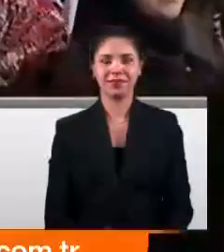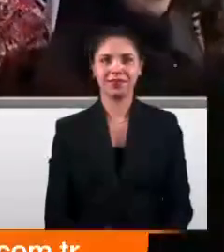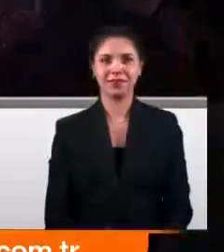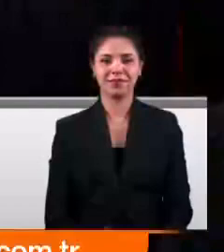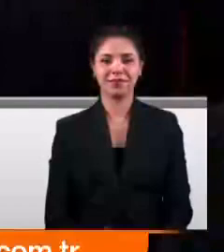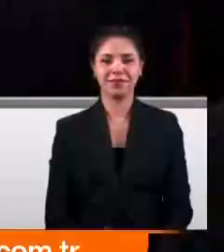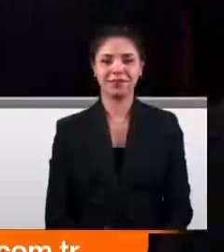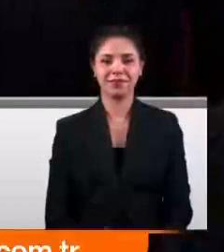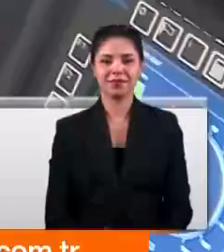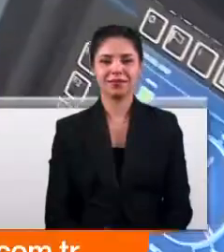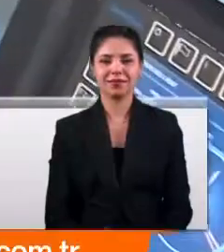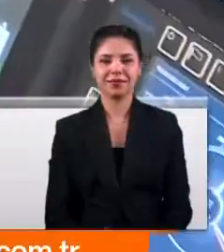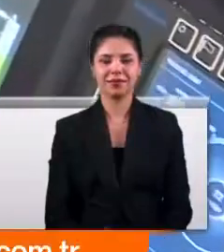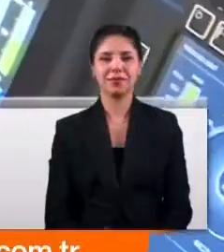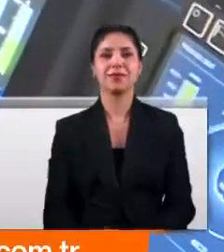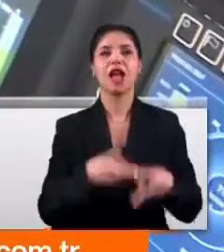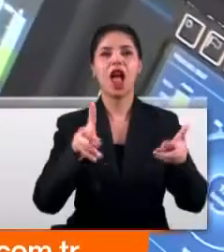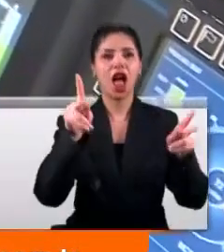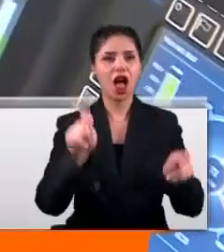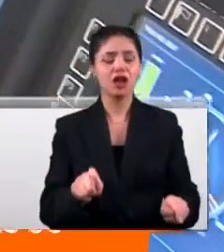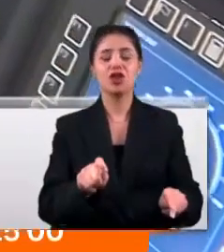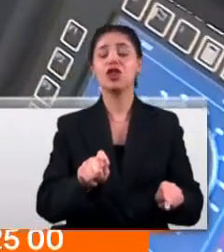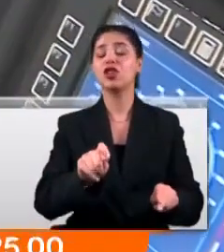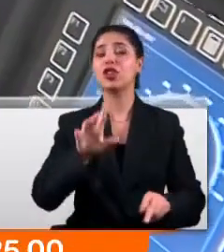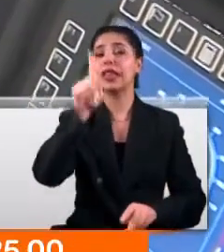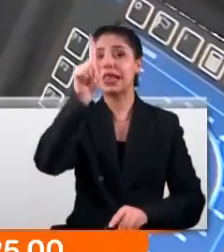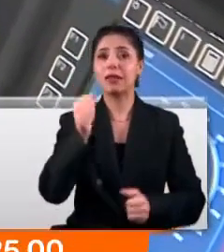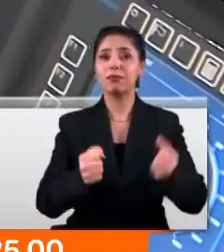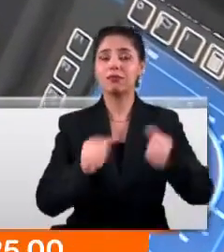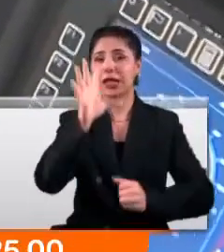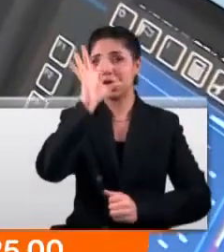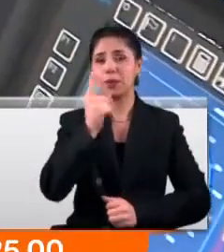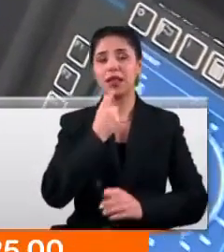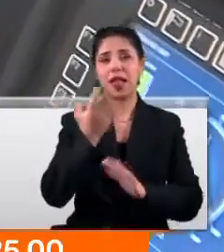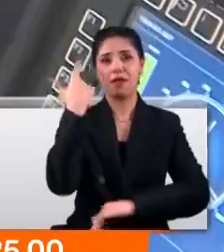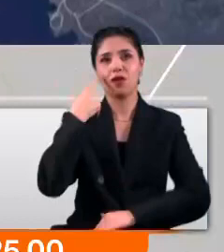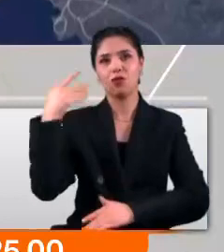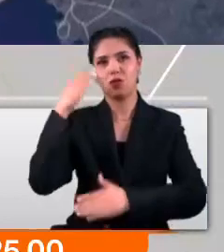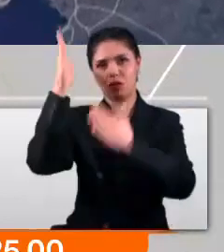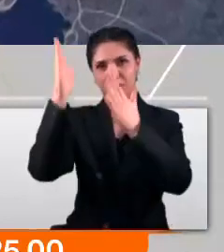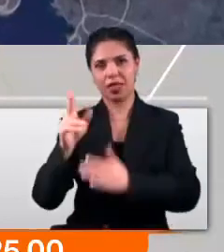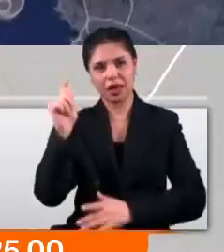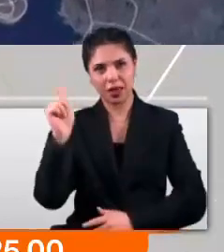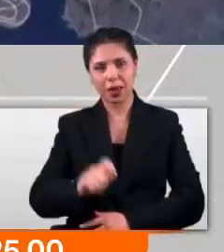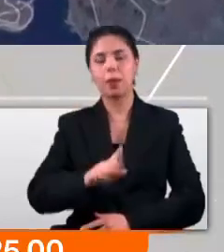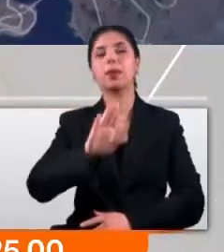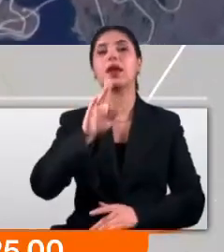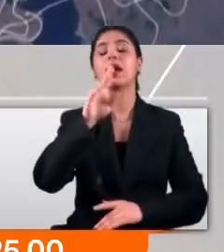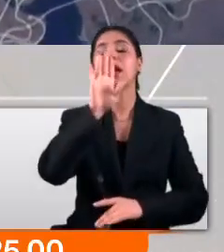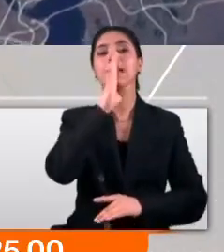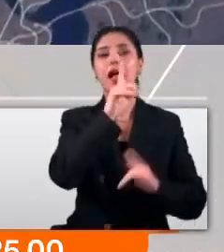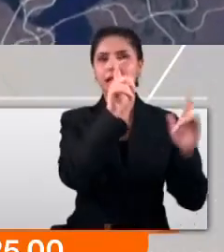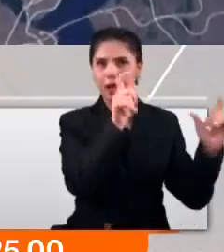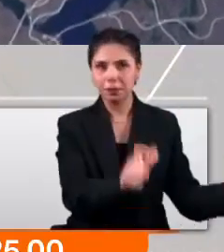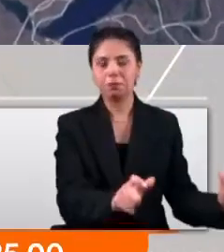Ortada bırakmayız. Açılışını da ilk sürüşünü de geçtiğimiz yıl Cumhurbaşkanı Erdoğan yapmıştı. Kağıthane İstanbul Havalimanı metro